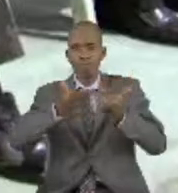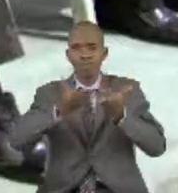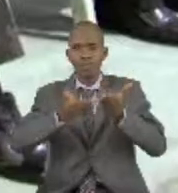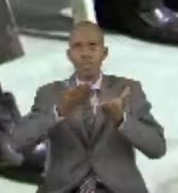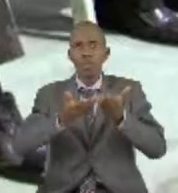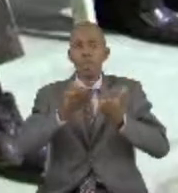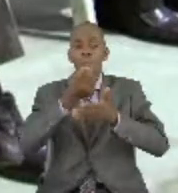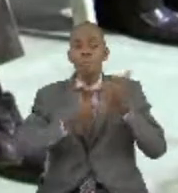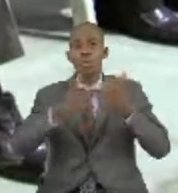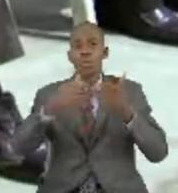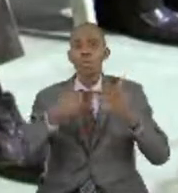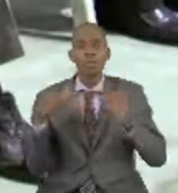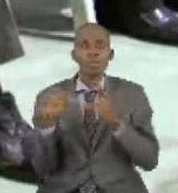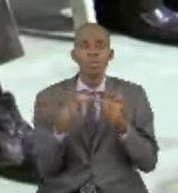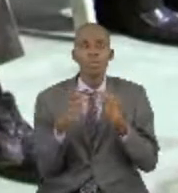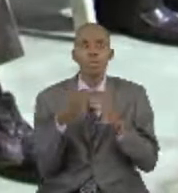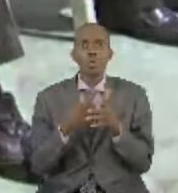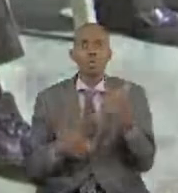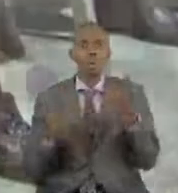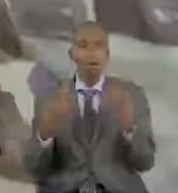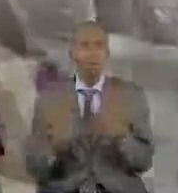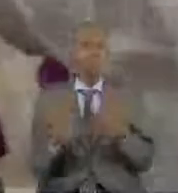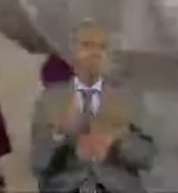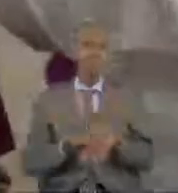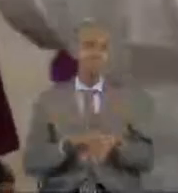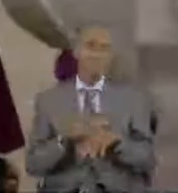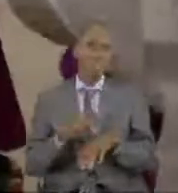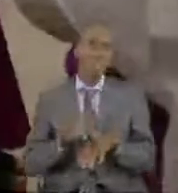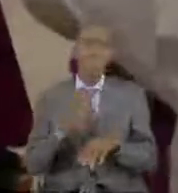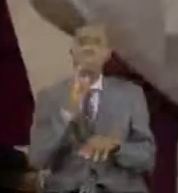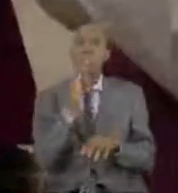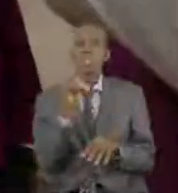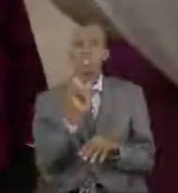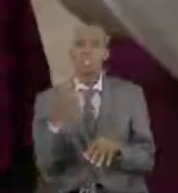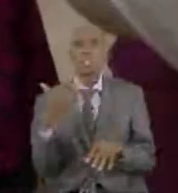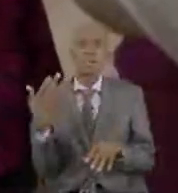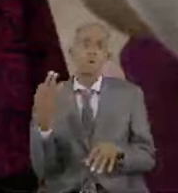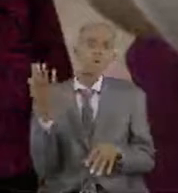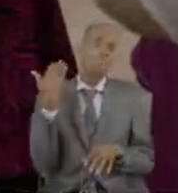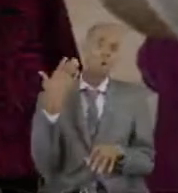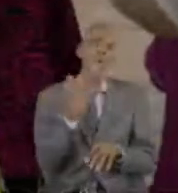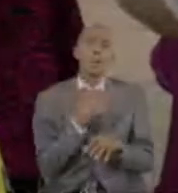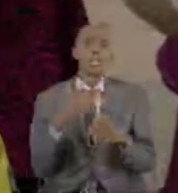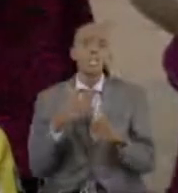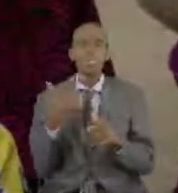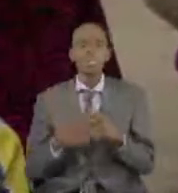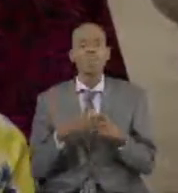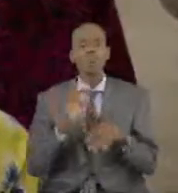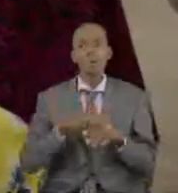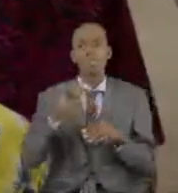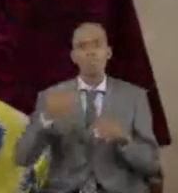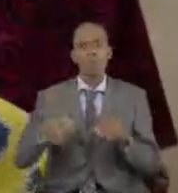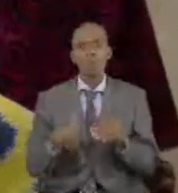tout ce que vous avez fait, tout ce qui s'est passé sur la terre, c'est l'histoire. Alors, de l'autre côté de la